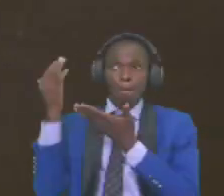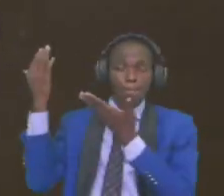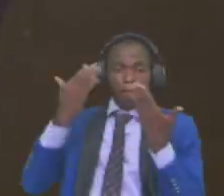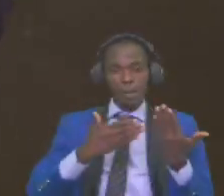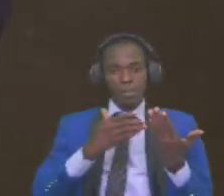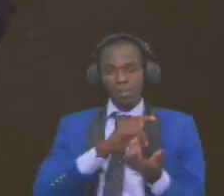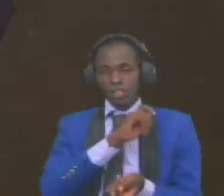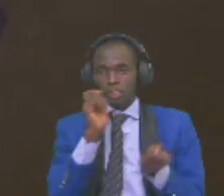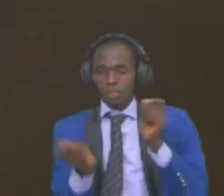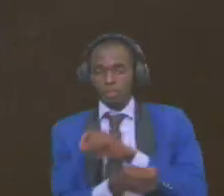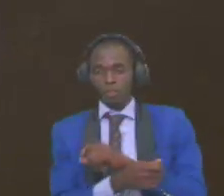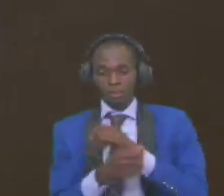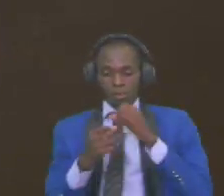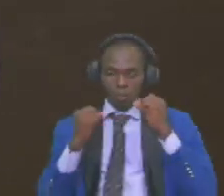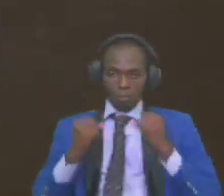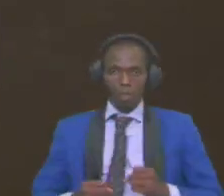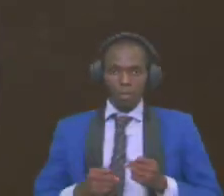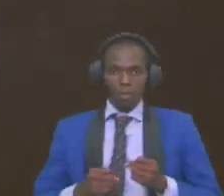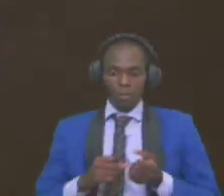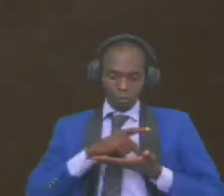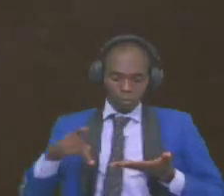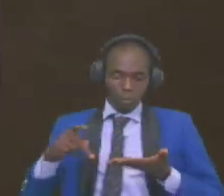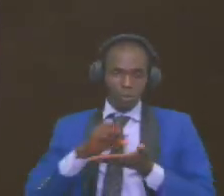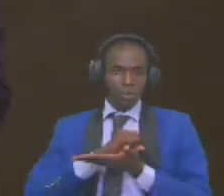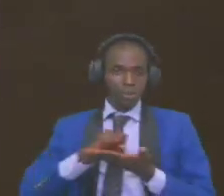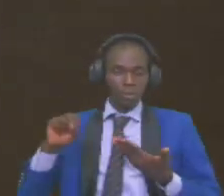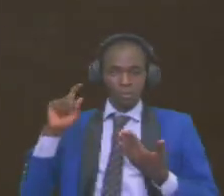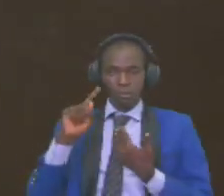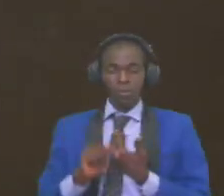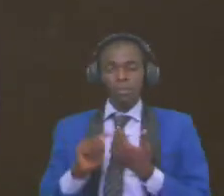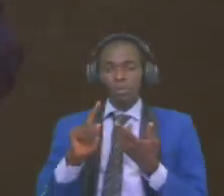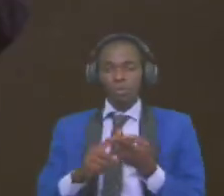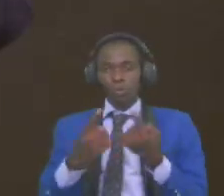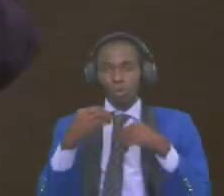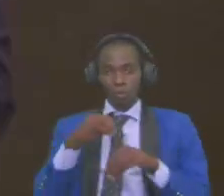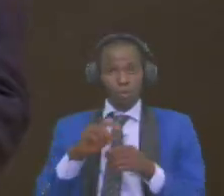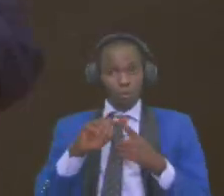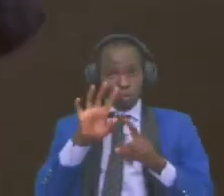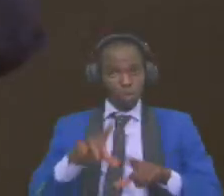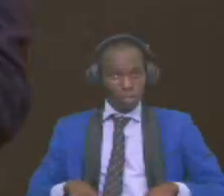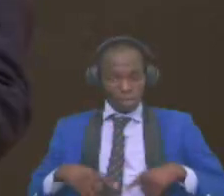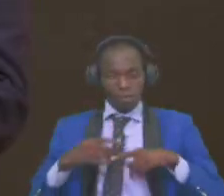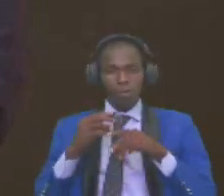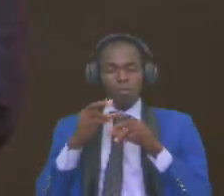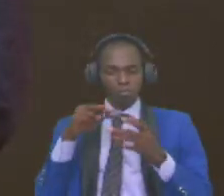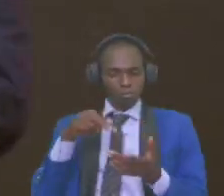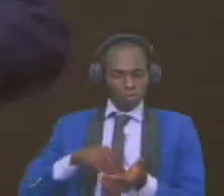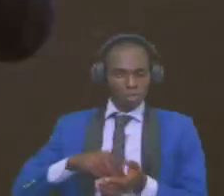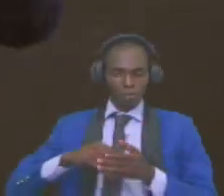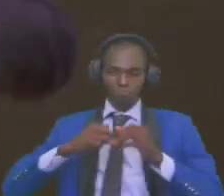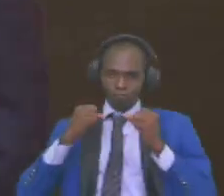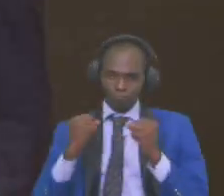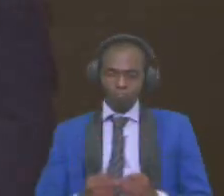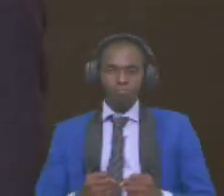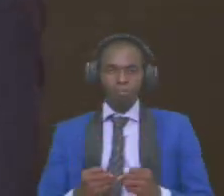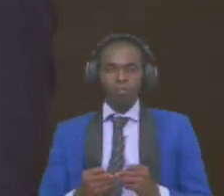transformation qui a amené la force l'application la st la sanctification devenait d'intervilles